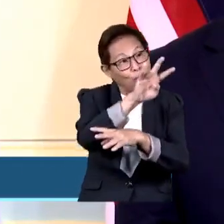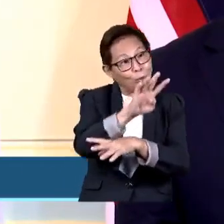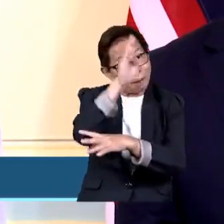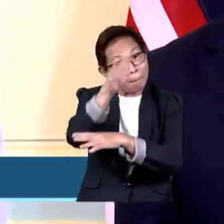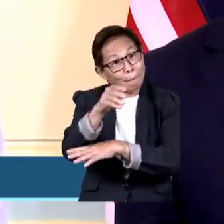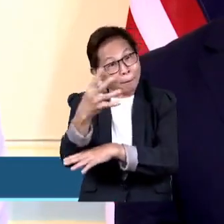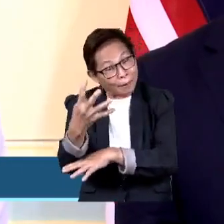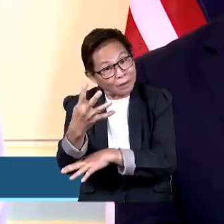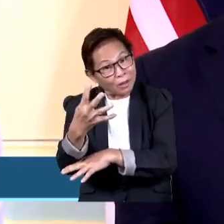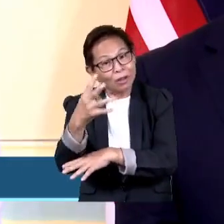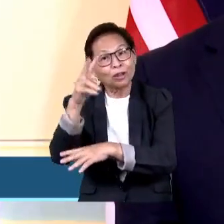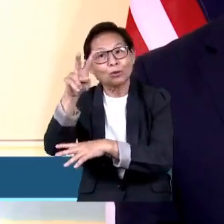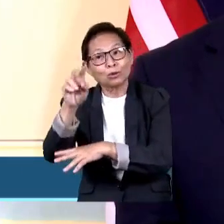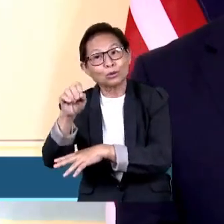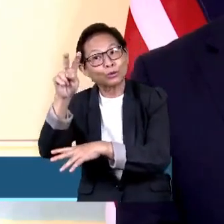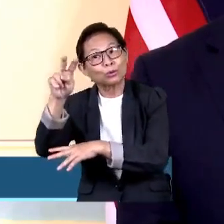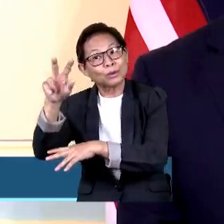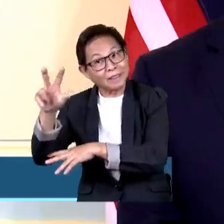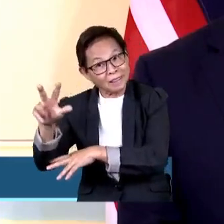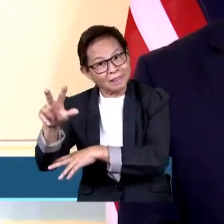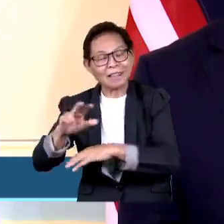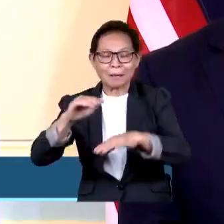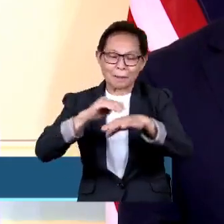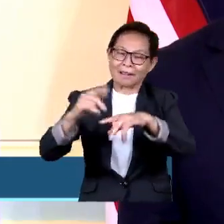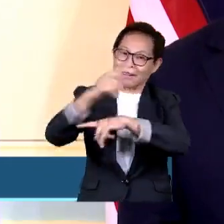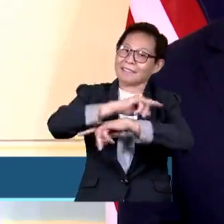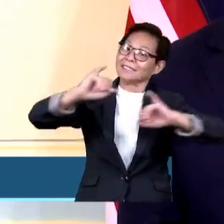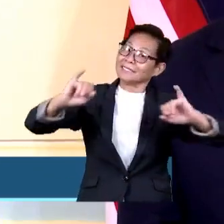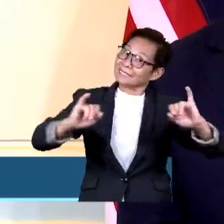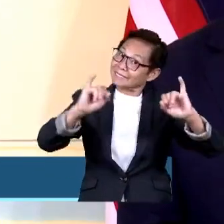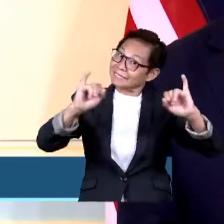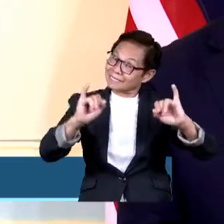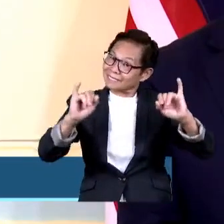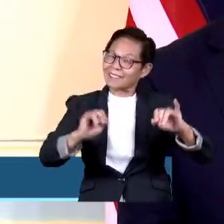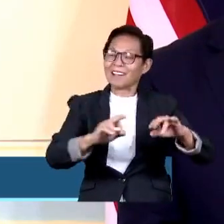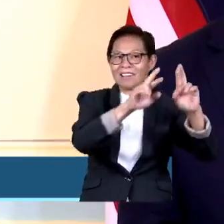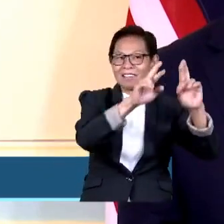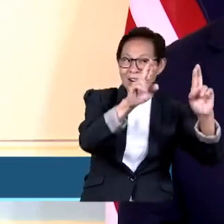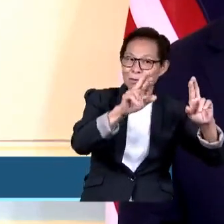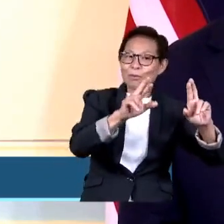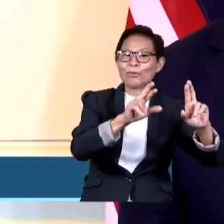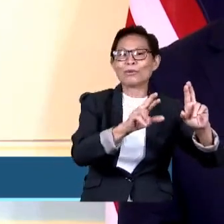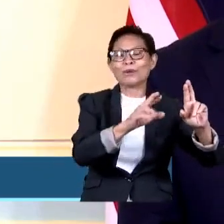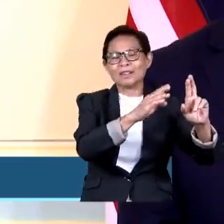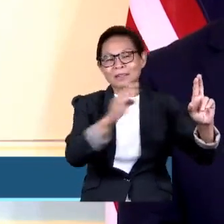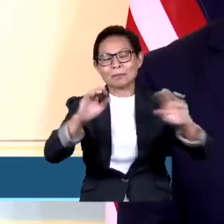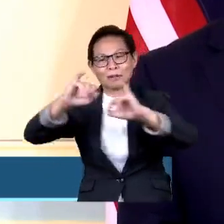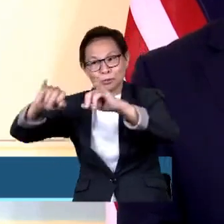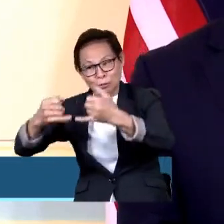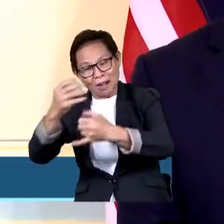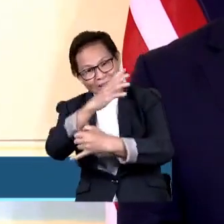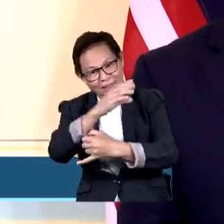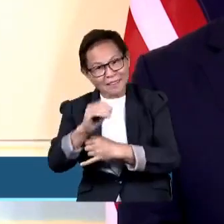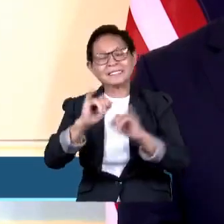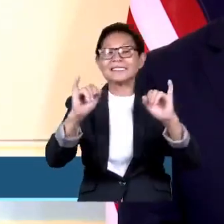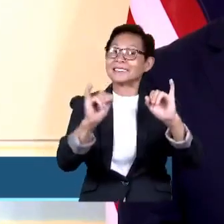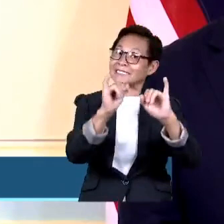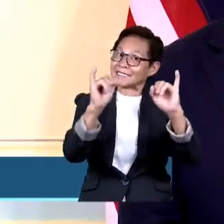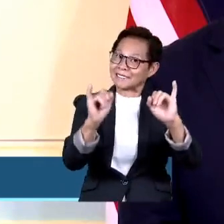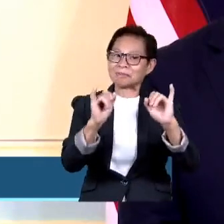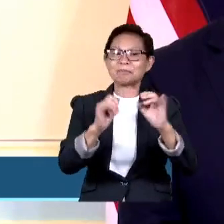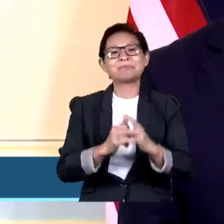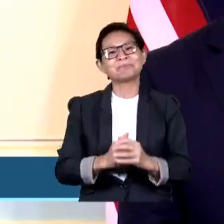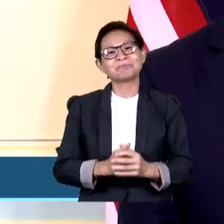24 April 2023 Isnin. Jadi Rabu, Khamis, Jumaat dan Isnin.